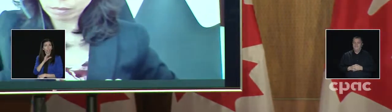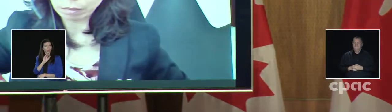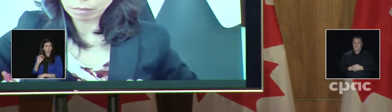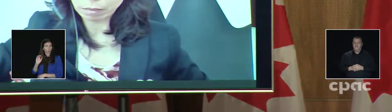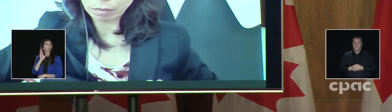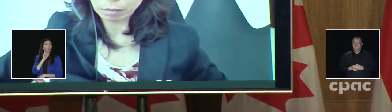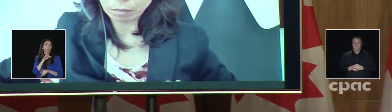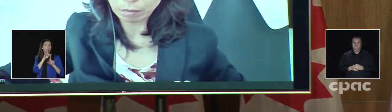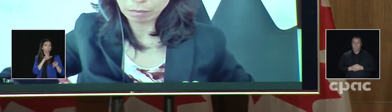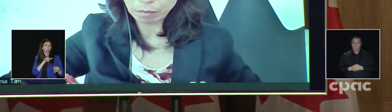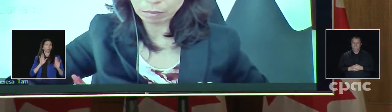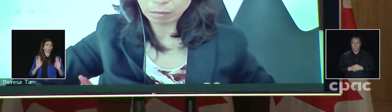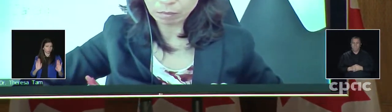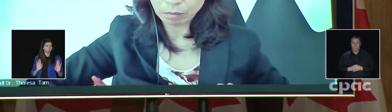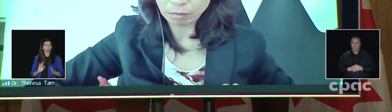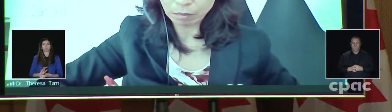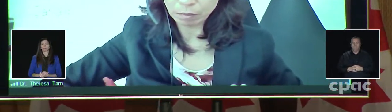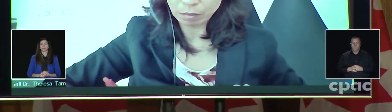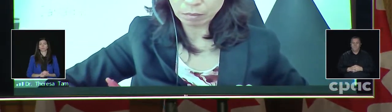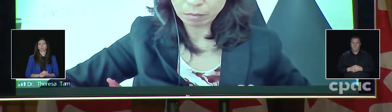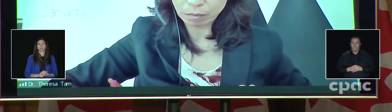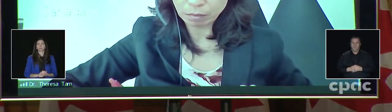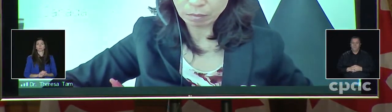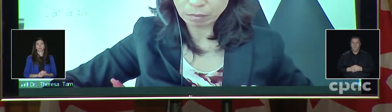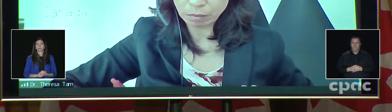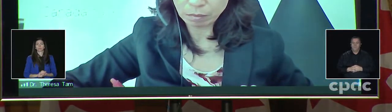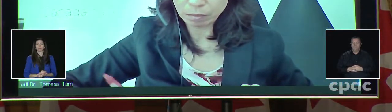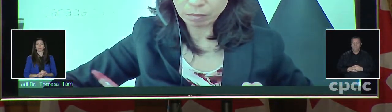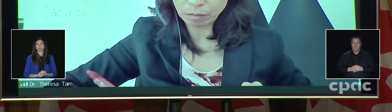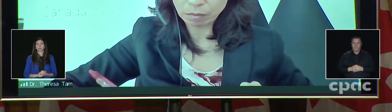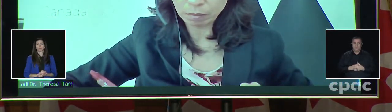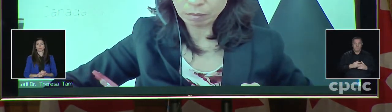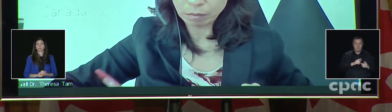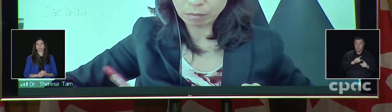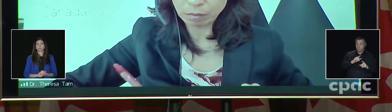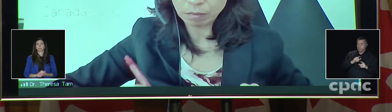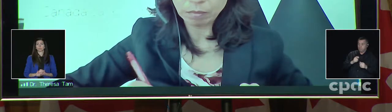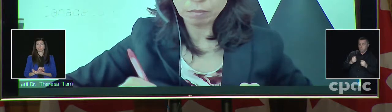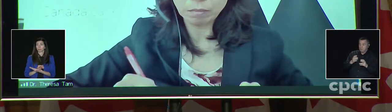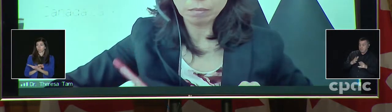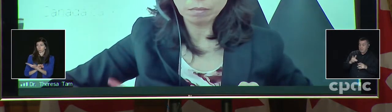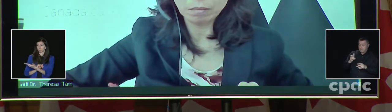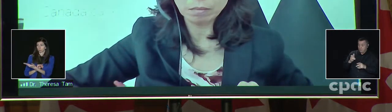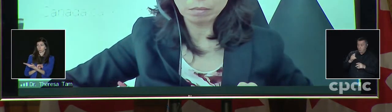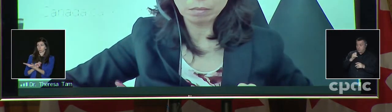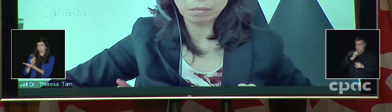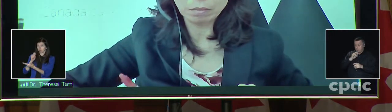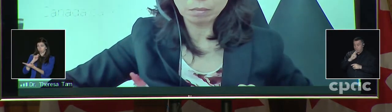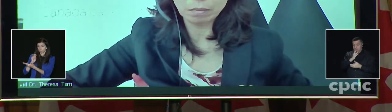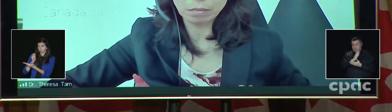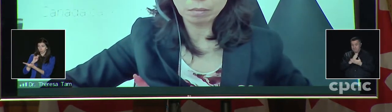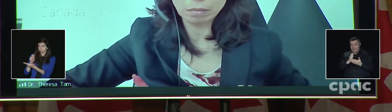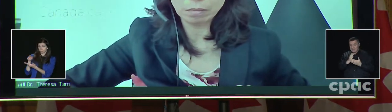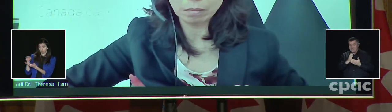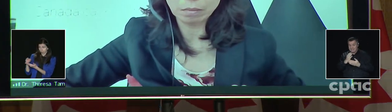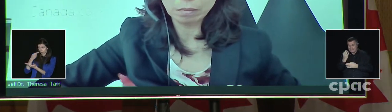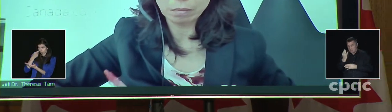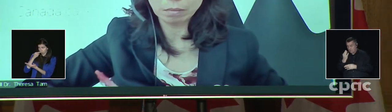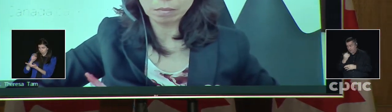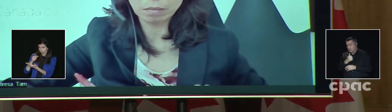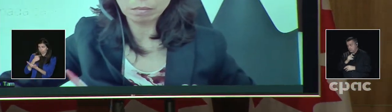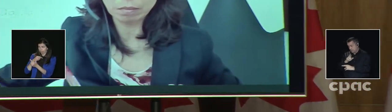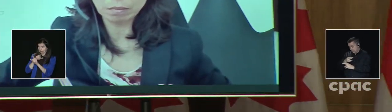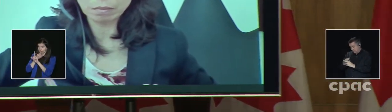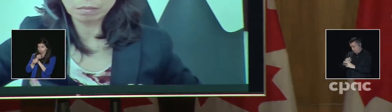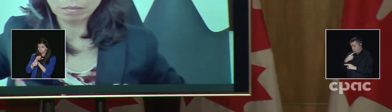Boris, est-ce que c'est possible d'avoir la réponse dans la deuxième partie de la conférence de presse? Oui. OK, parfait. Operator, next